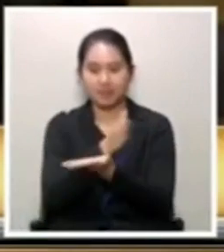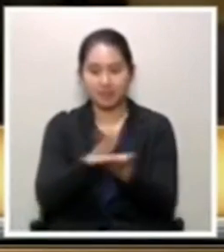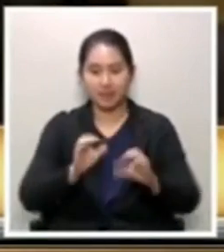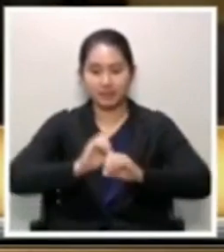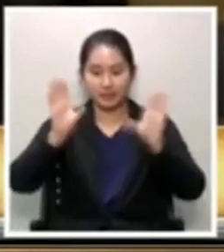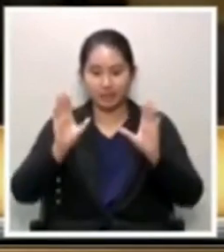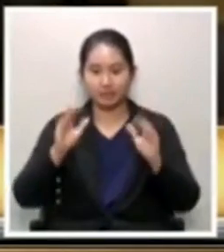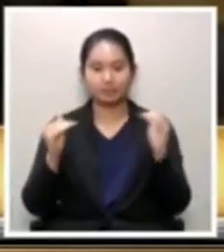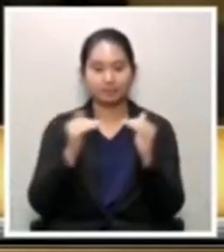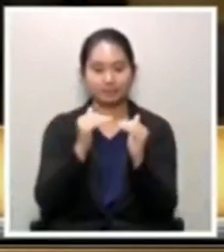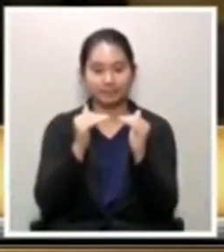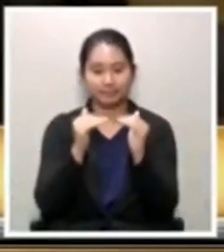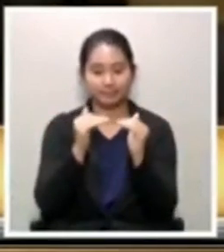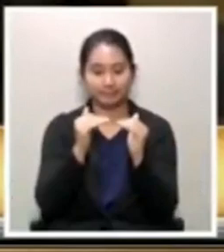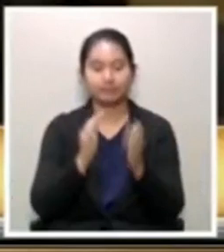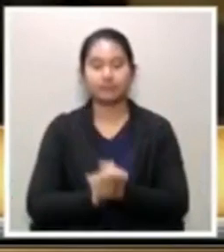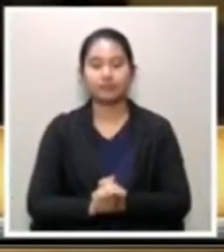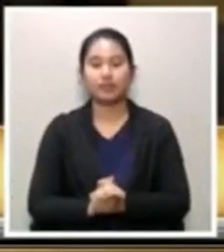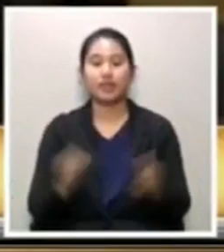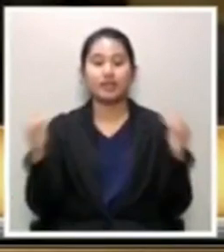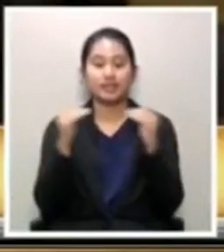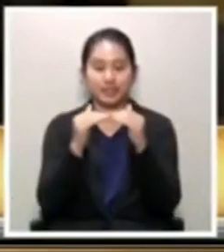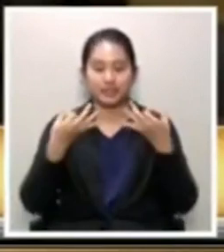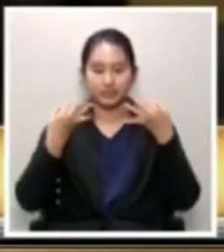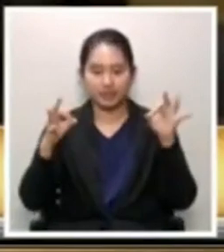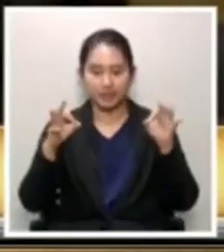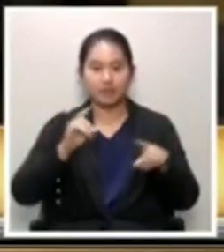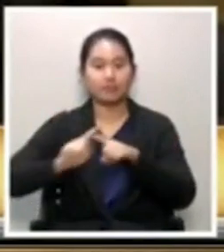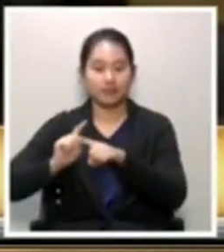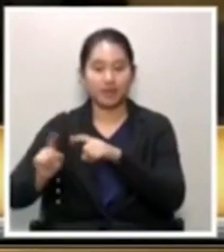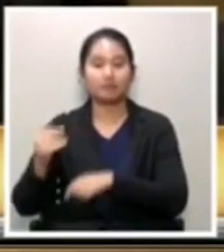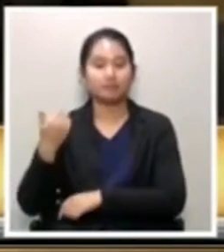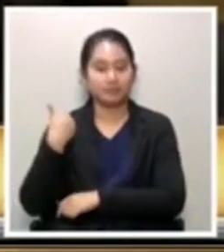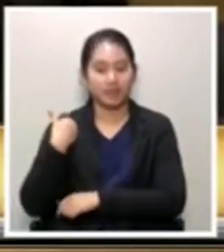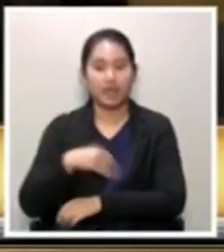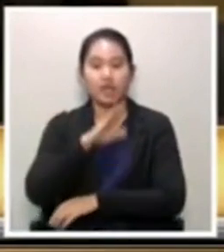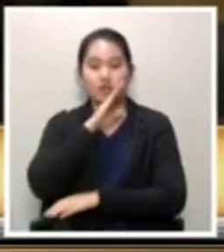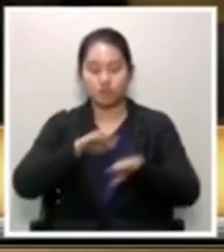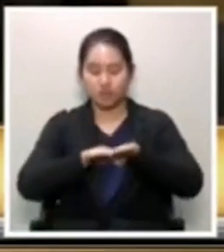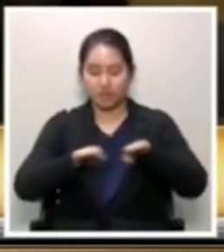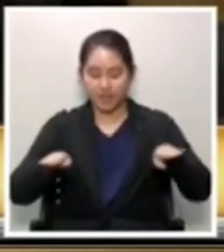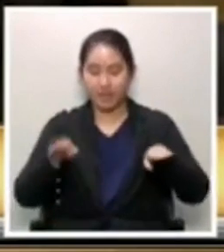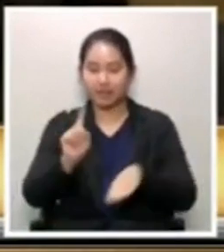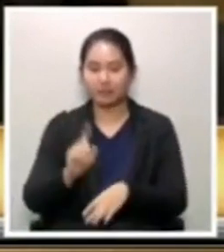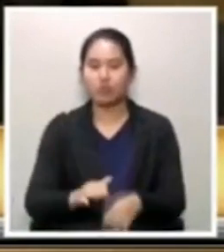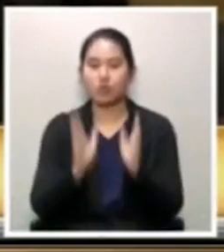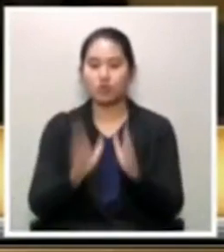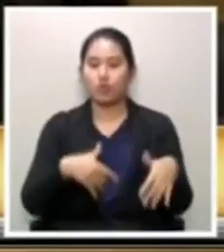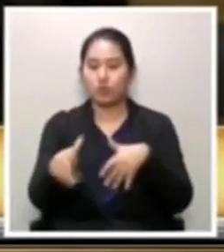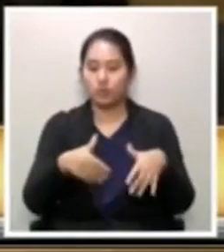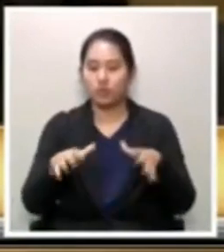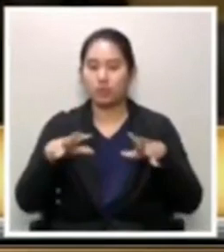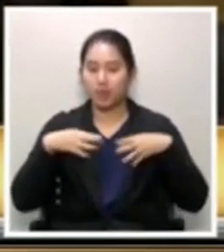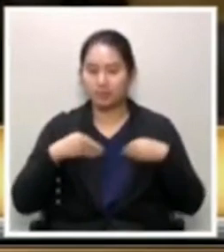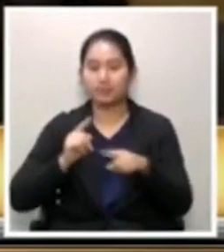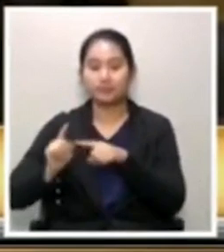พรัฐธรรมนูญต้องมีเนื้อหาประกันสิทธิและเสรีภาพด้วยนะครับถ้าเอาเกณฑ์รัฐธรรมนูญนิยมแบบนี้เนี่ยมาจับกับรัฐธรร